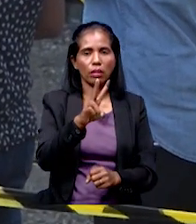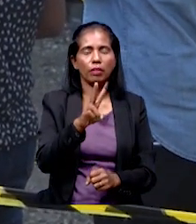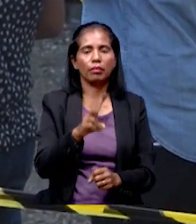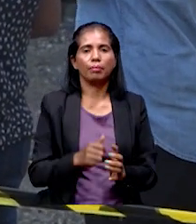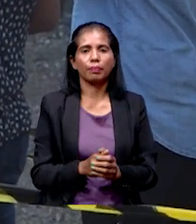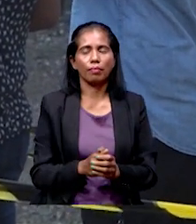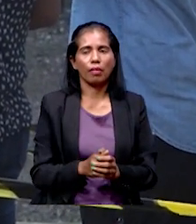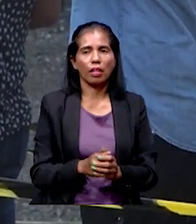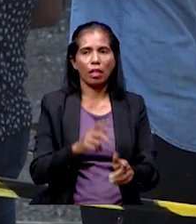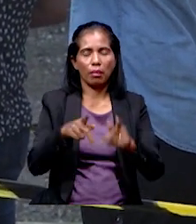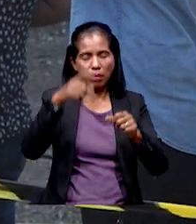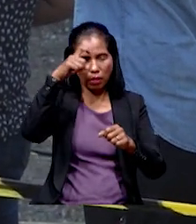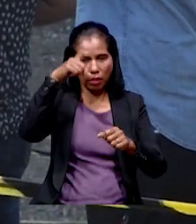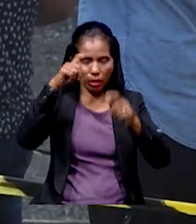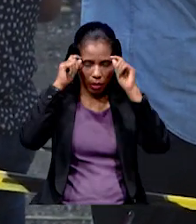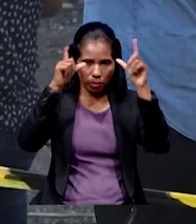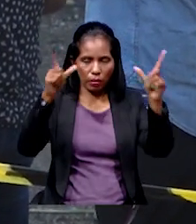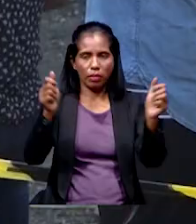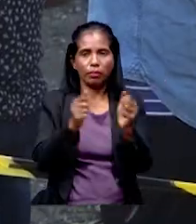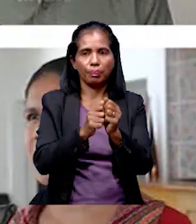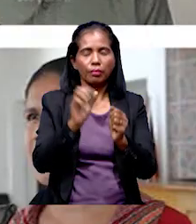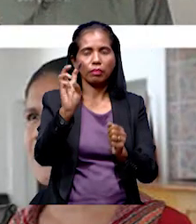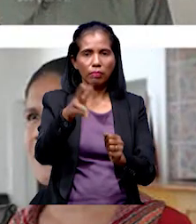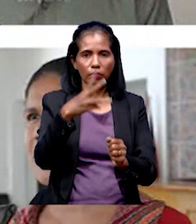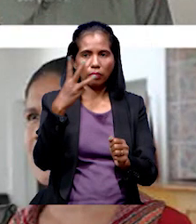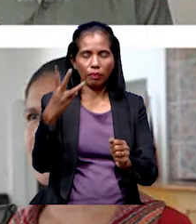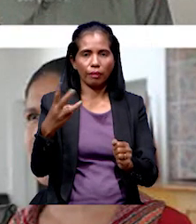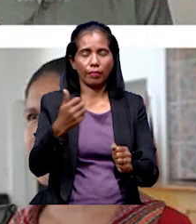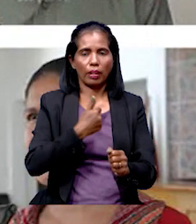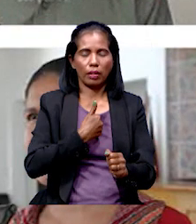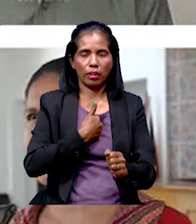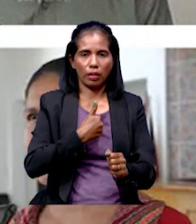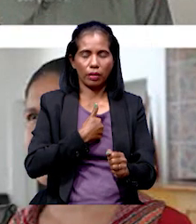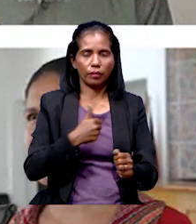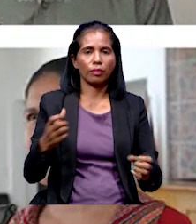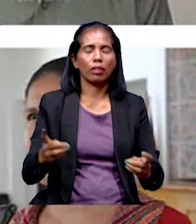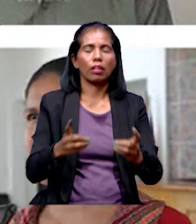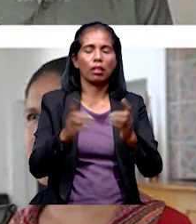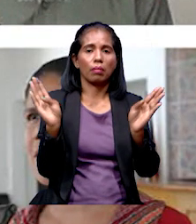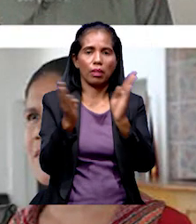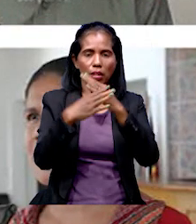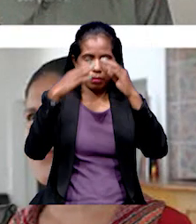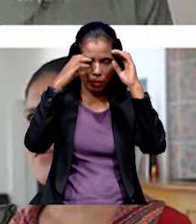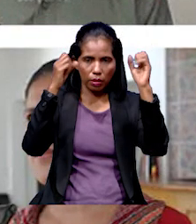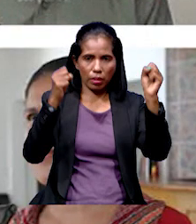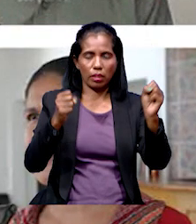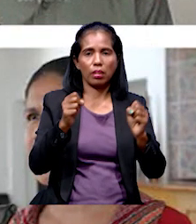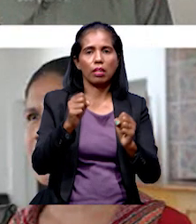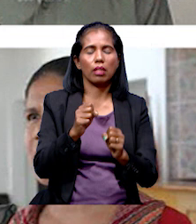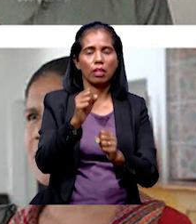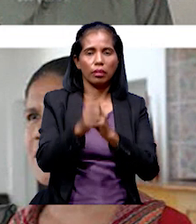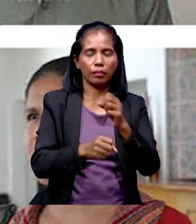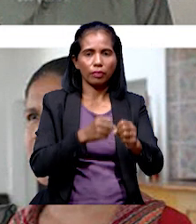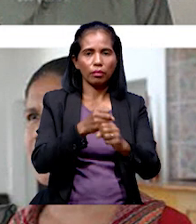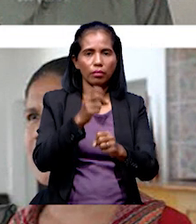ne, intelektuais Timoruan hamutuk sanu resing ne, kandidatang hodi kompete atu sai presidente republika ba tina rihun